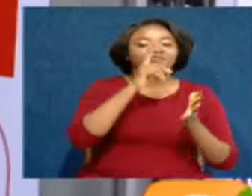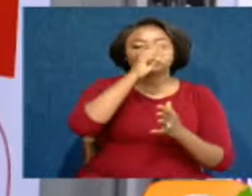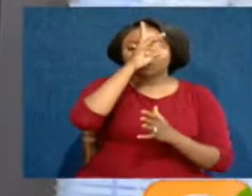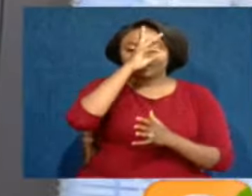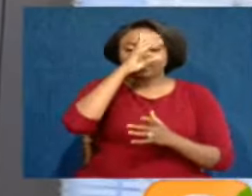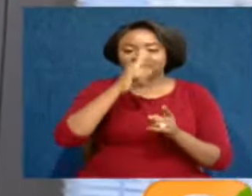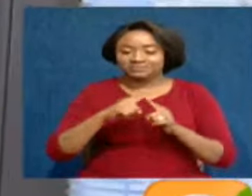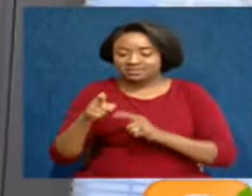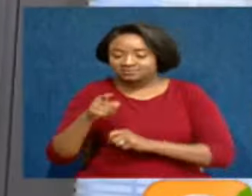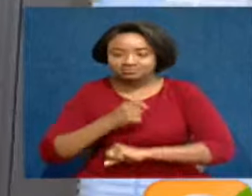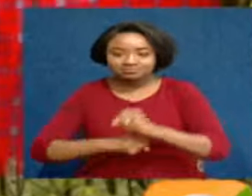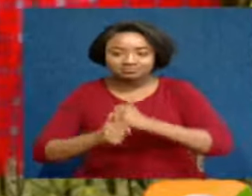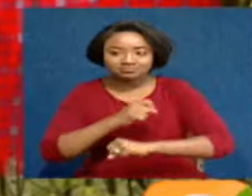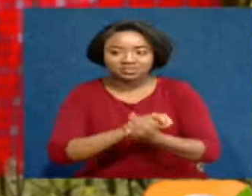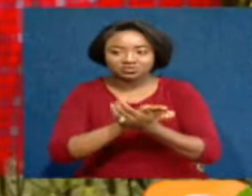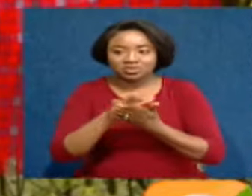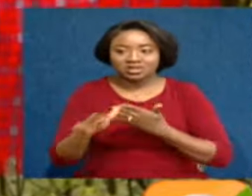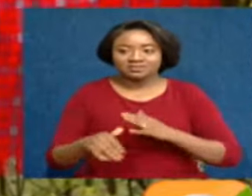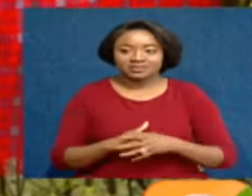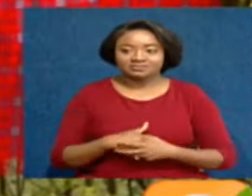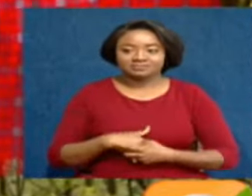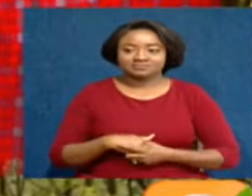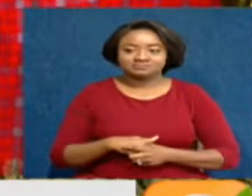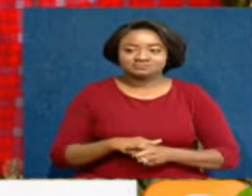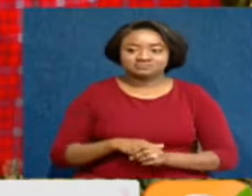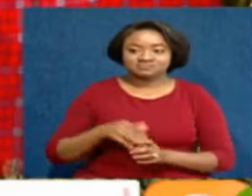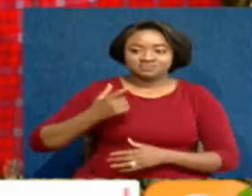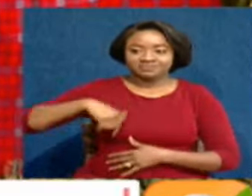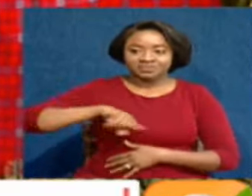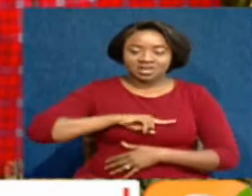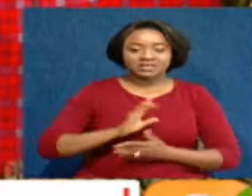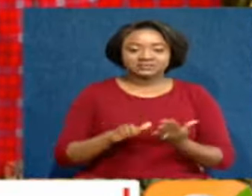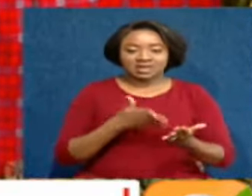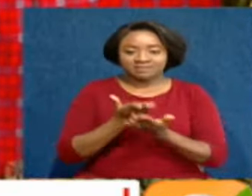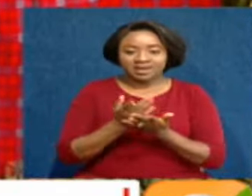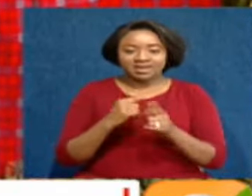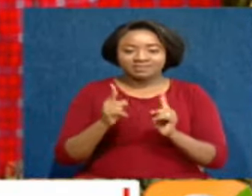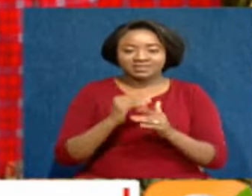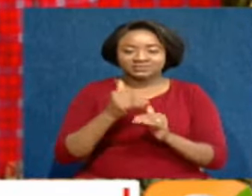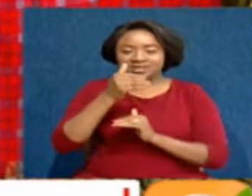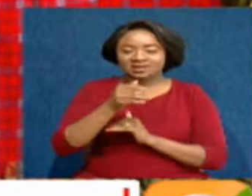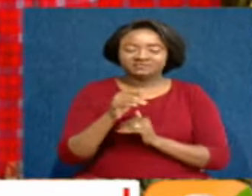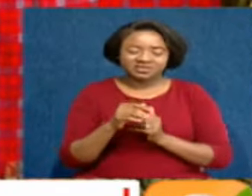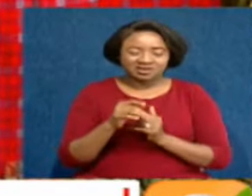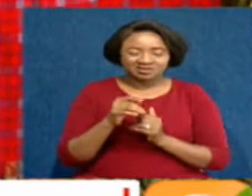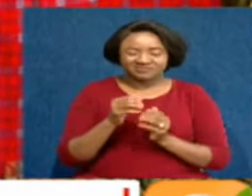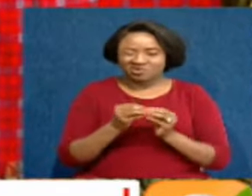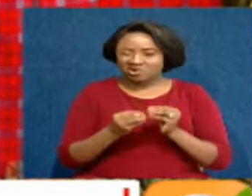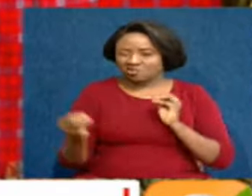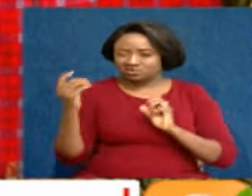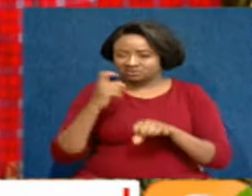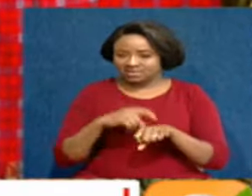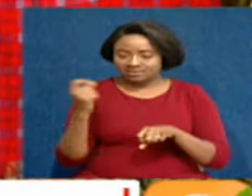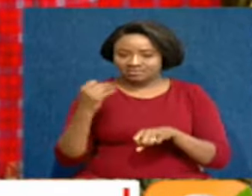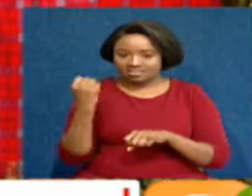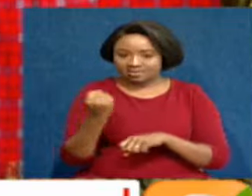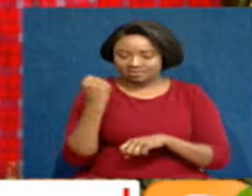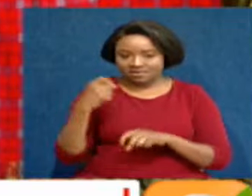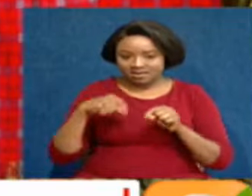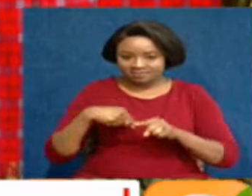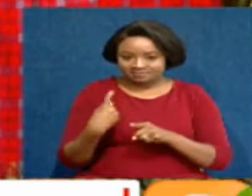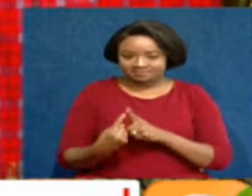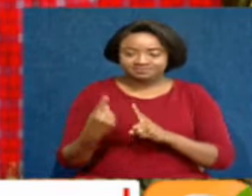zilizochukuliwa kufikia sasa. Tuli apply after muda mrefu sana, tuseme early May this year. Tukaambiwa